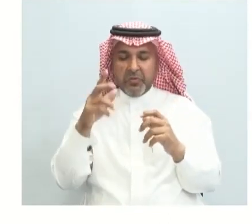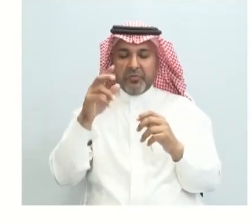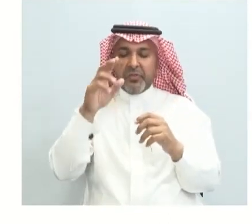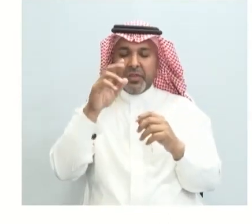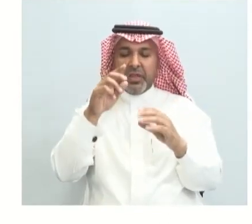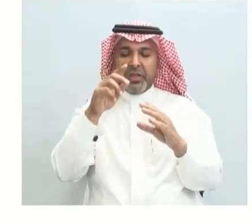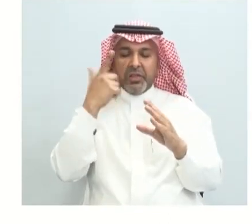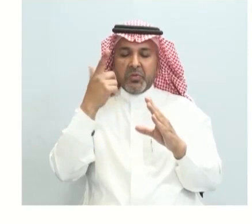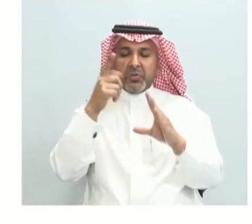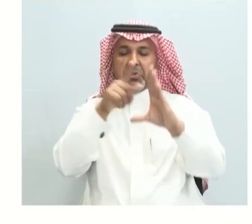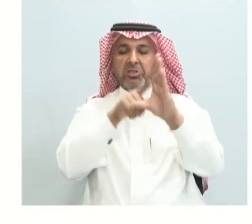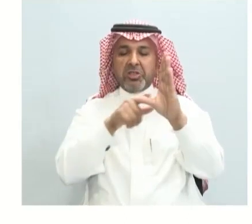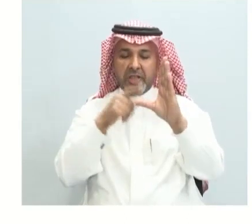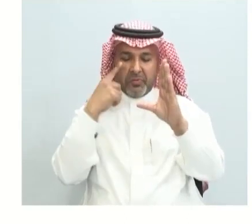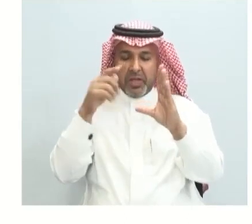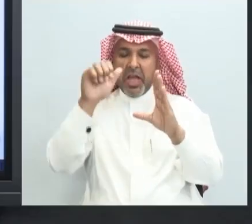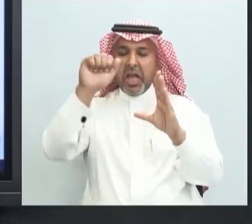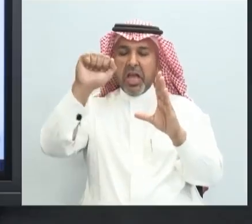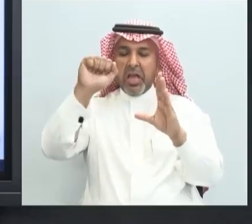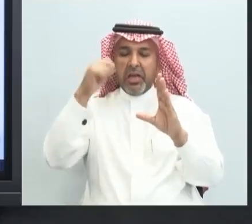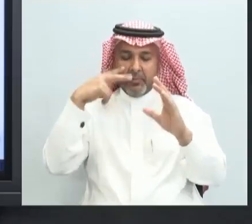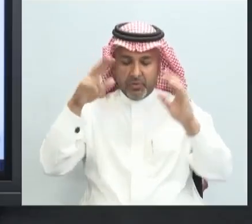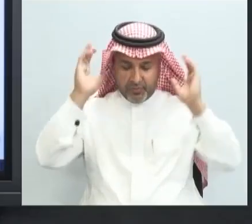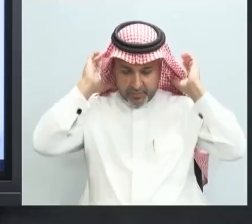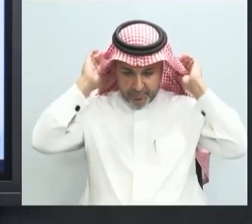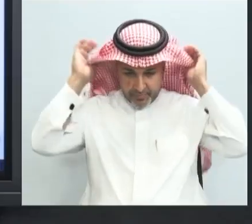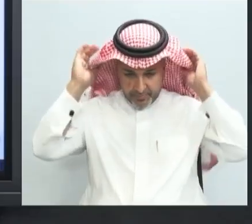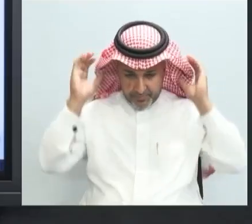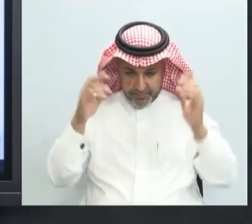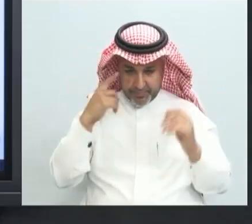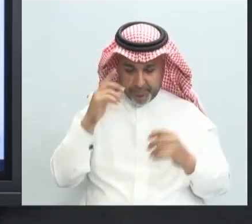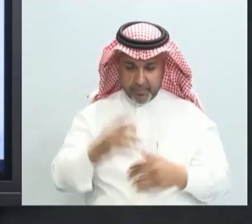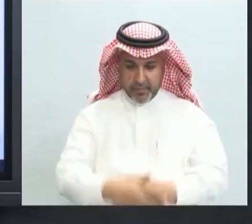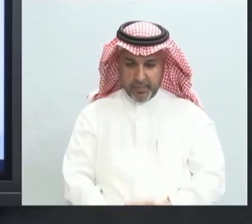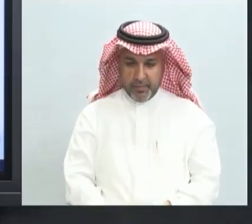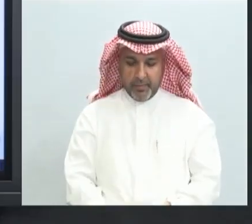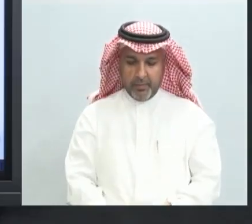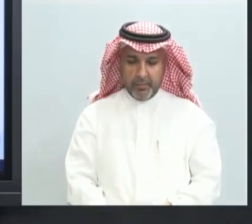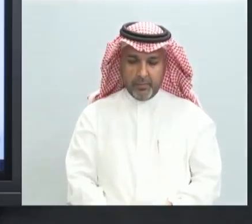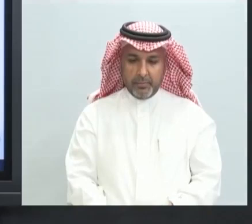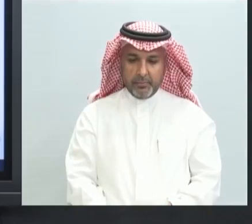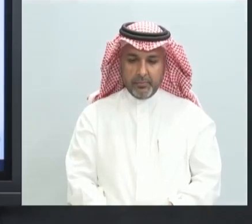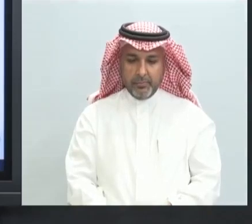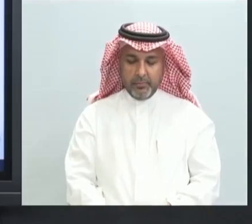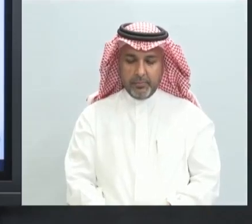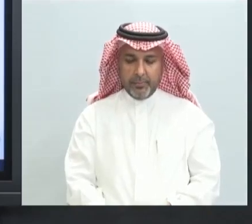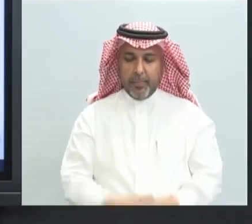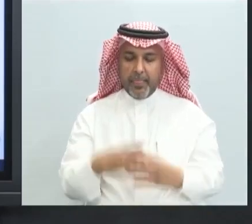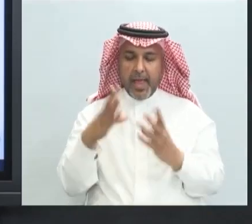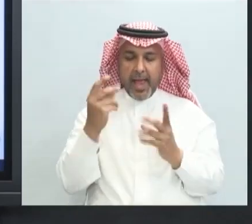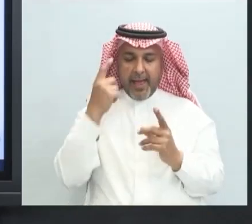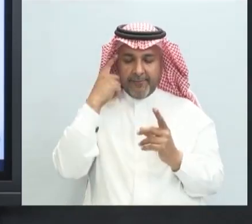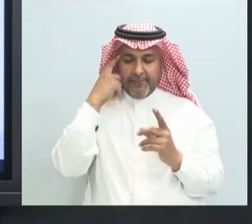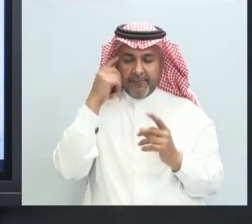الزاويه اي طيب لما اجي اطلع الزاويه اي هل اطلعها باستخدام قانون الجيب ولا بطلعها باستخدام قانون